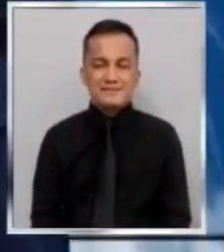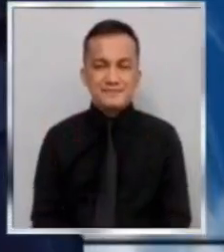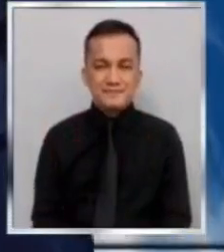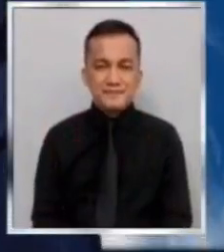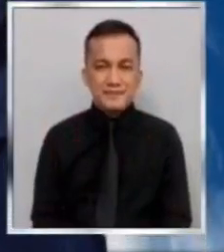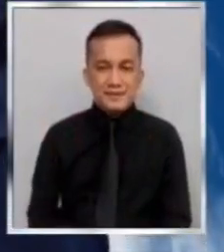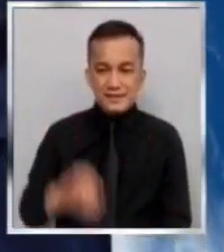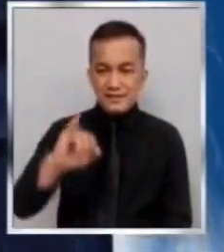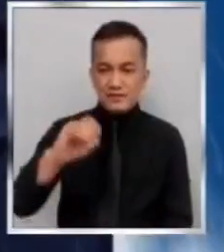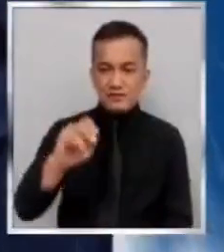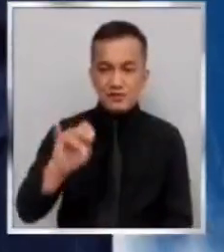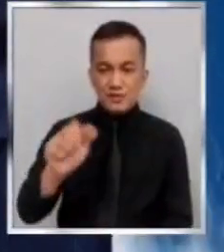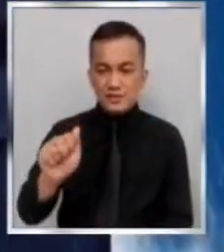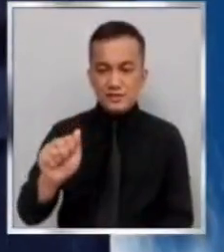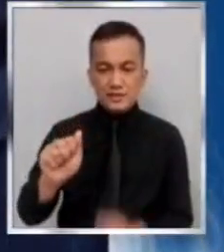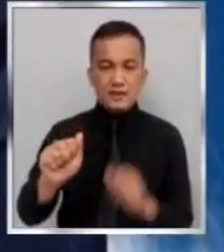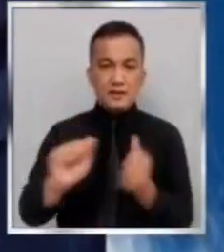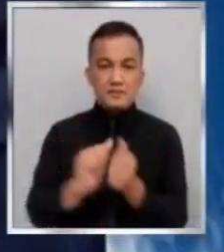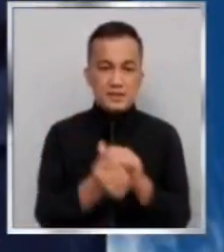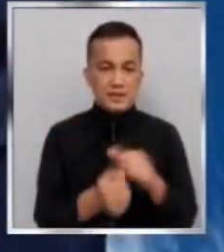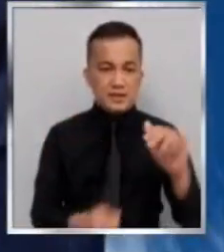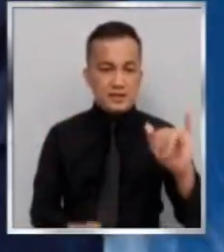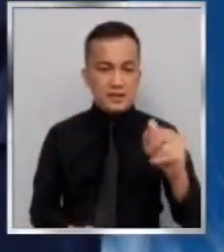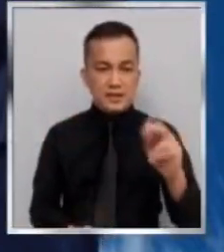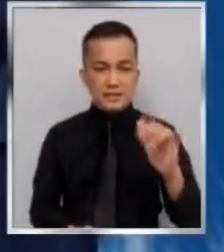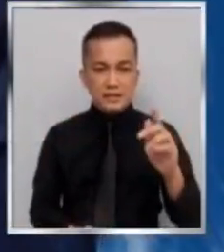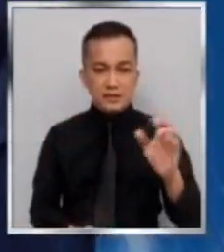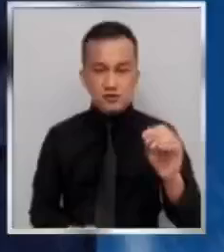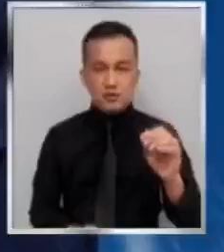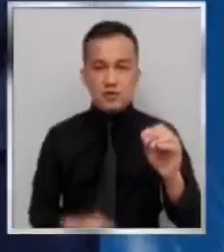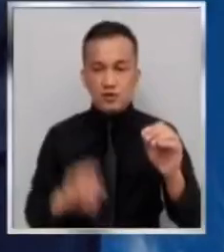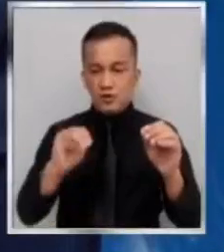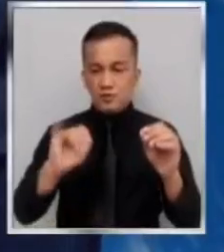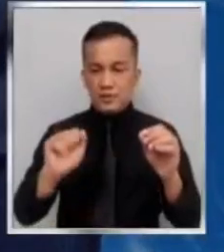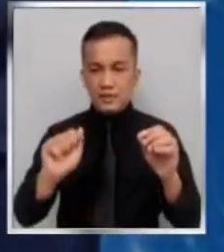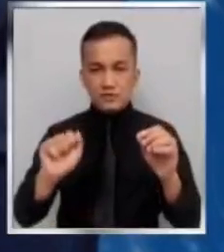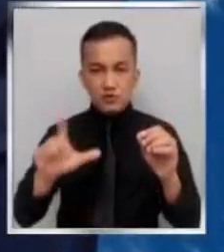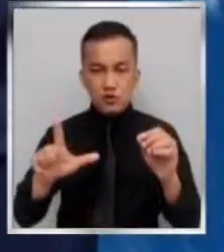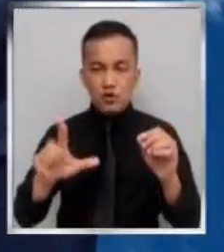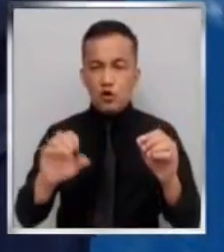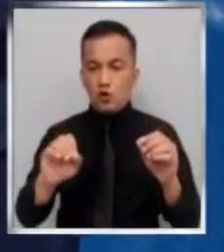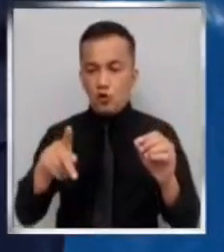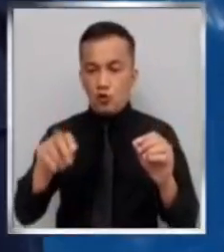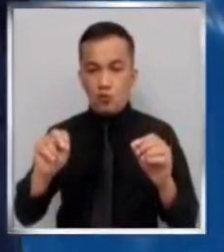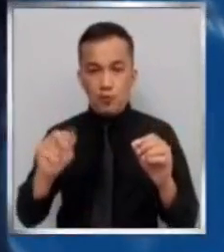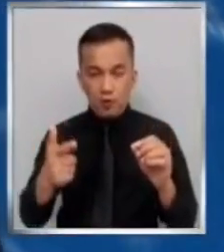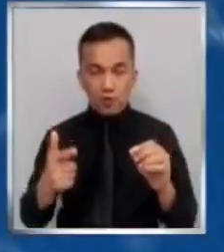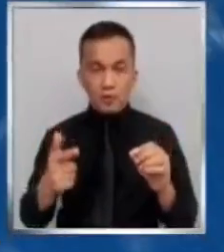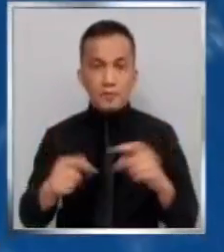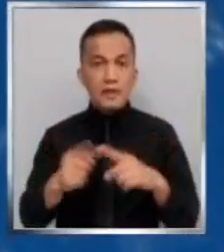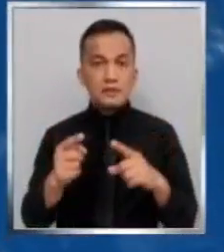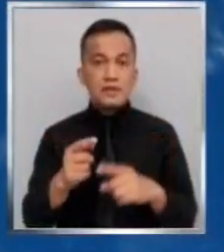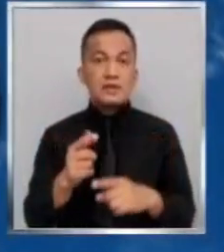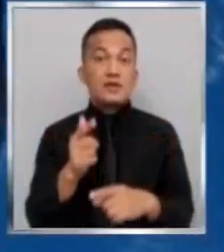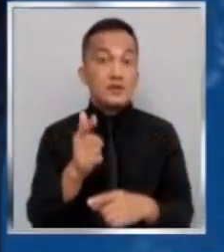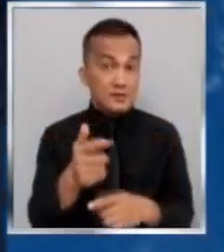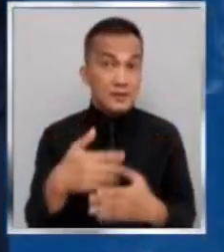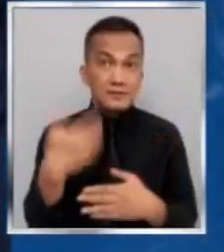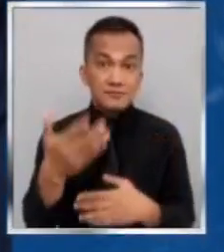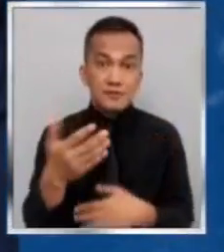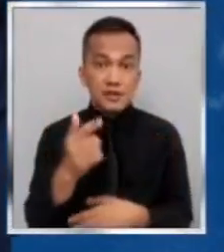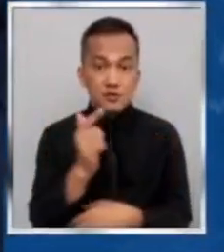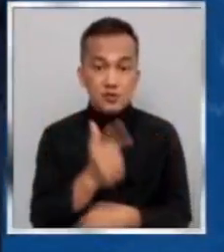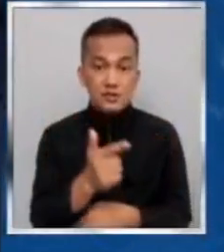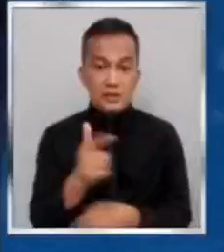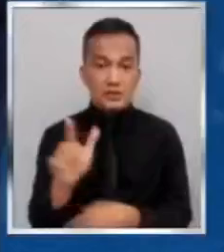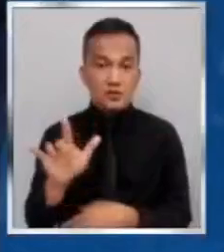ay magiging Jacinto, Mirasol at Opong. Pero mga kapuso, sa 2025 nyo pa po, makikita yung mga pangalan